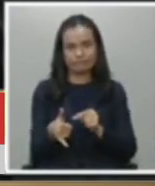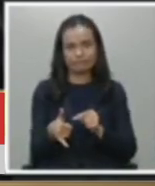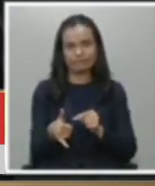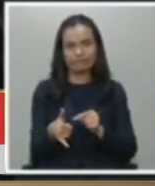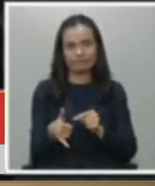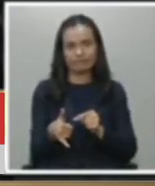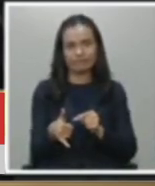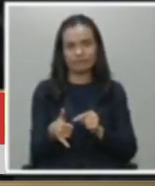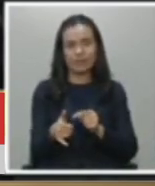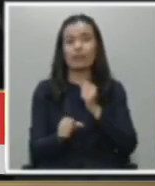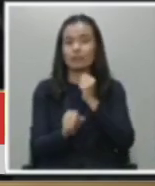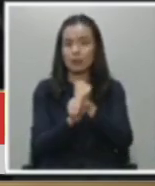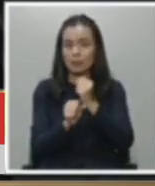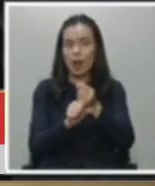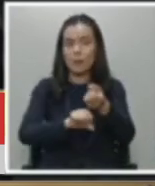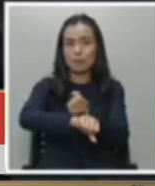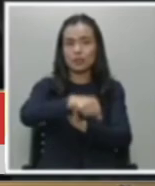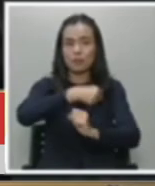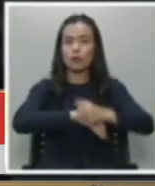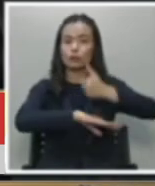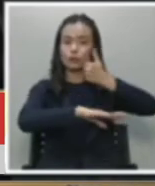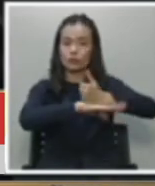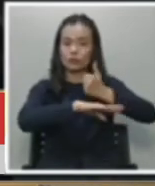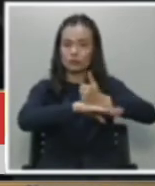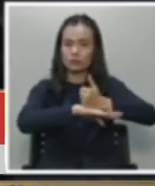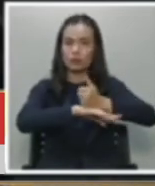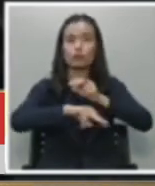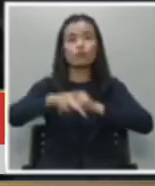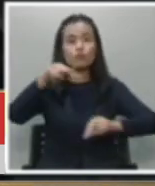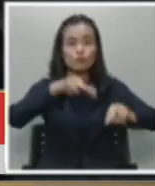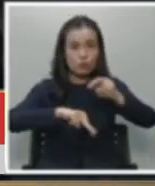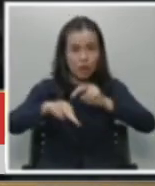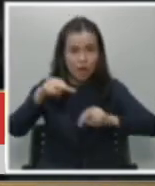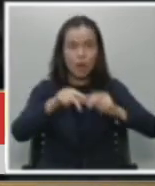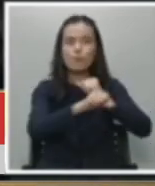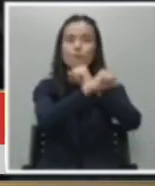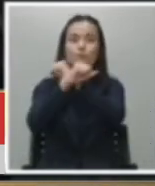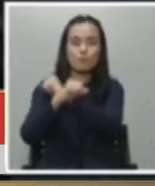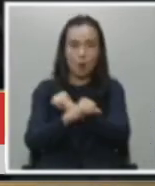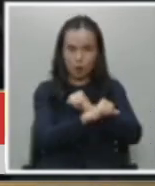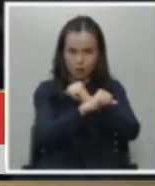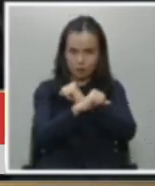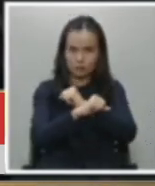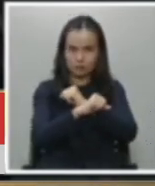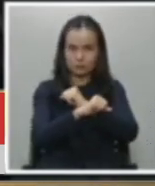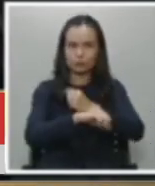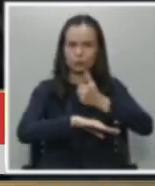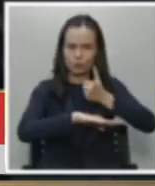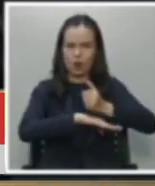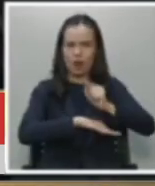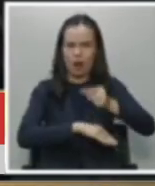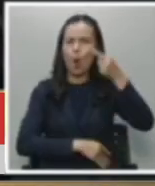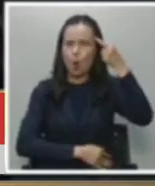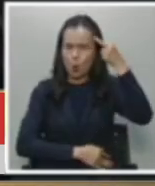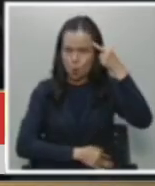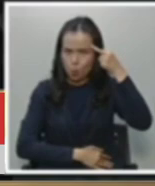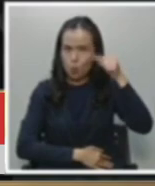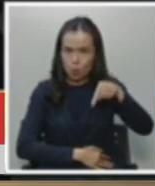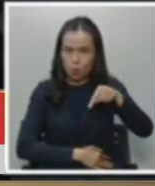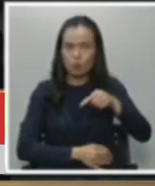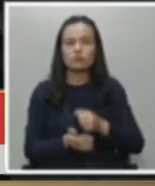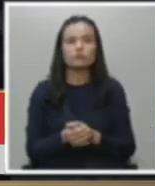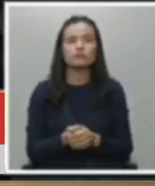ติหน้าที่เป็นผู้บังคับกองรักษาการอยู่หน่วยนี้รู้ดีว่า